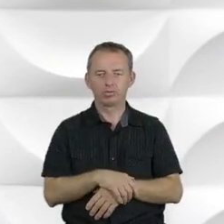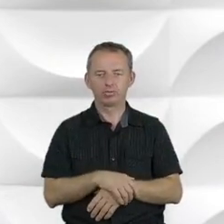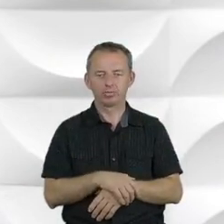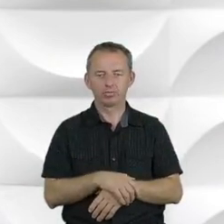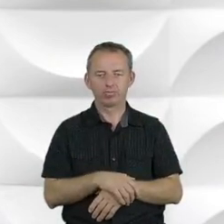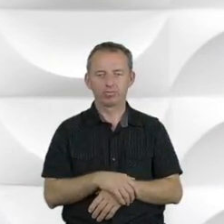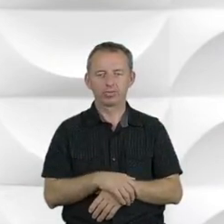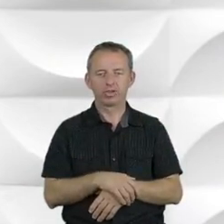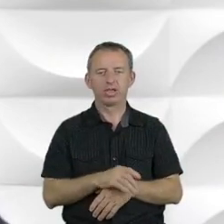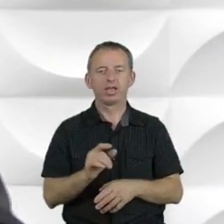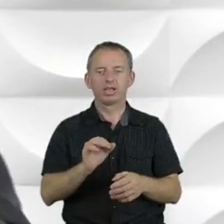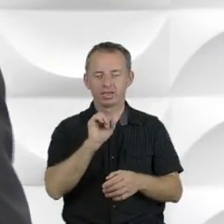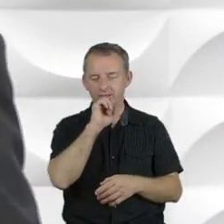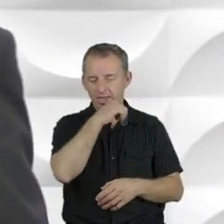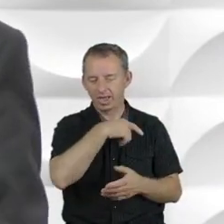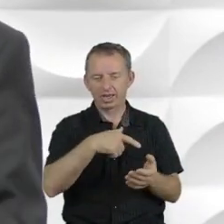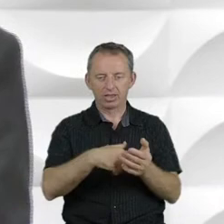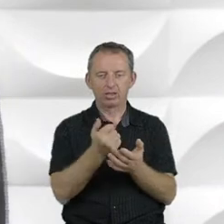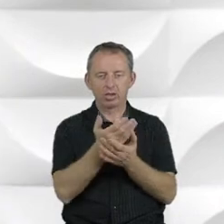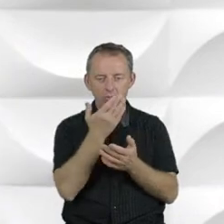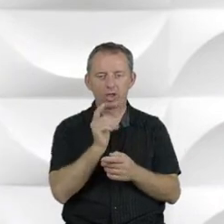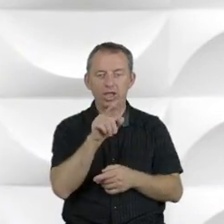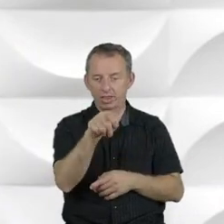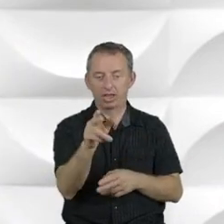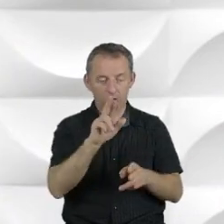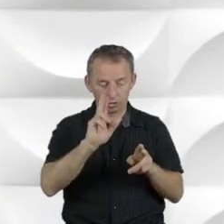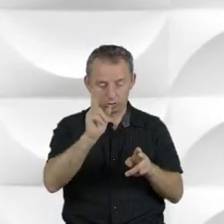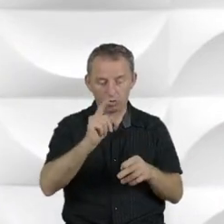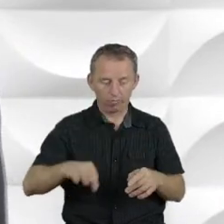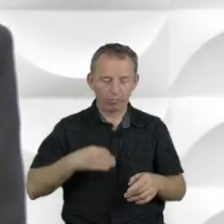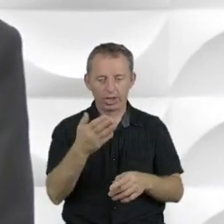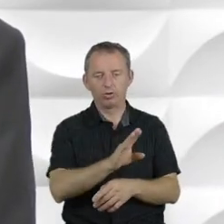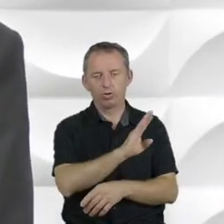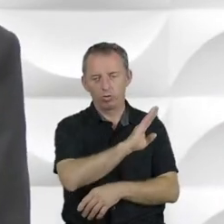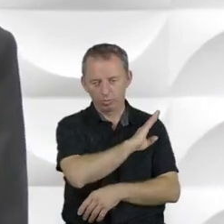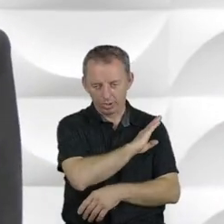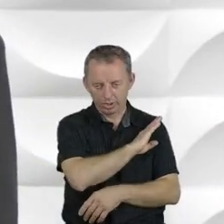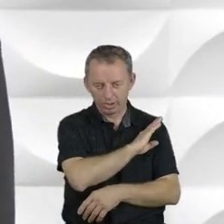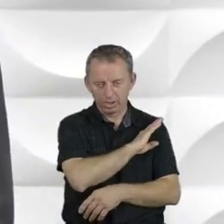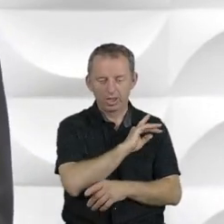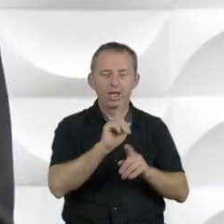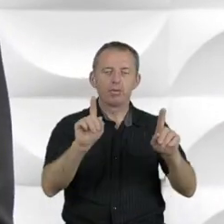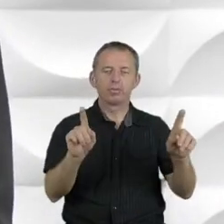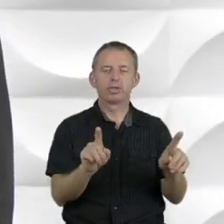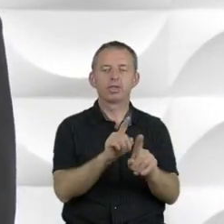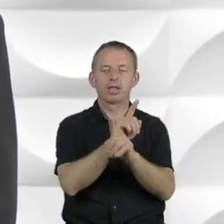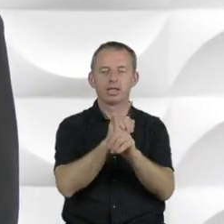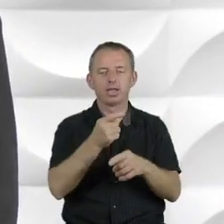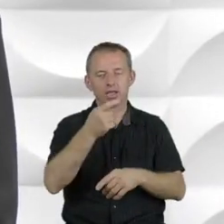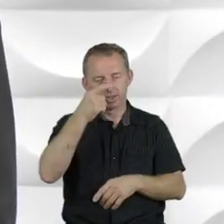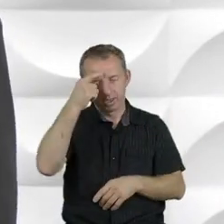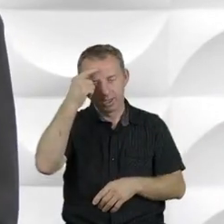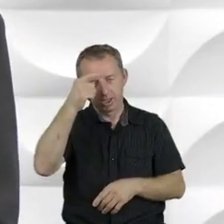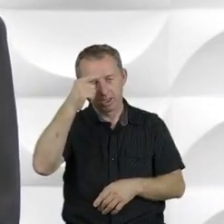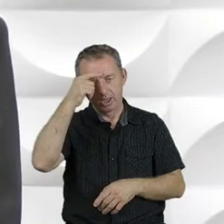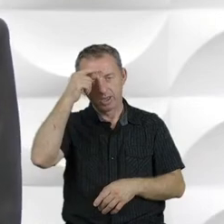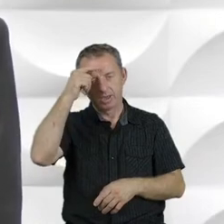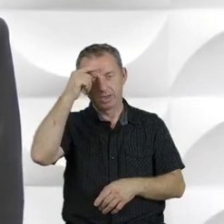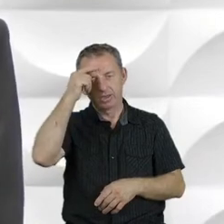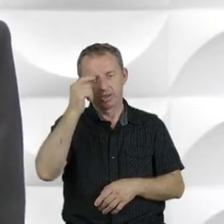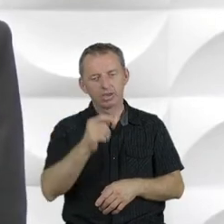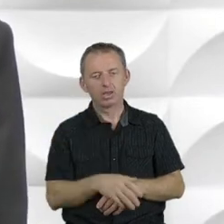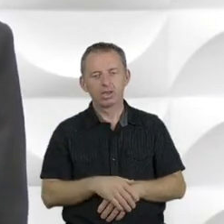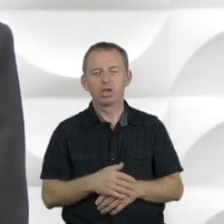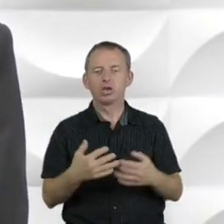Przecież już Stary Testament mówił, że ten, kto w Panu umiera, i psalmiści tęsknili za tym, żeby do